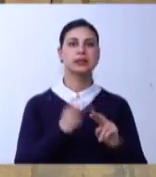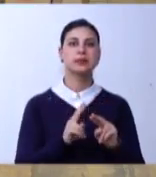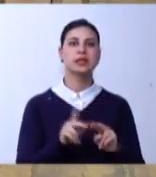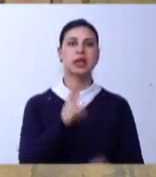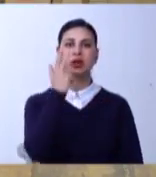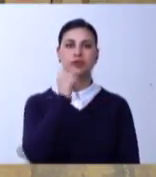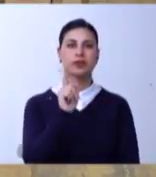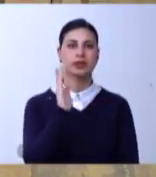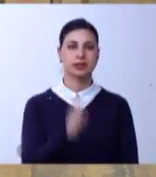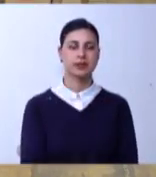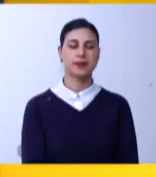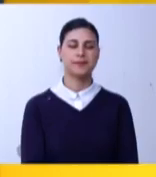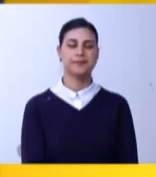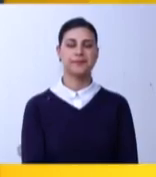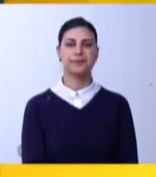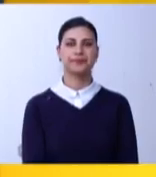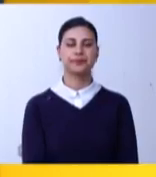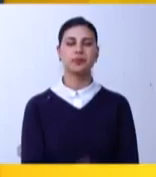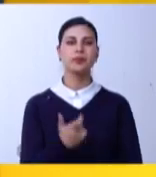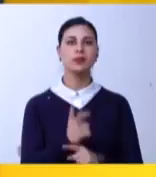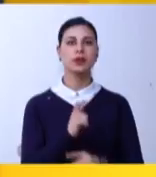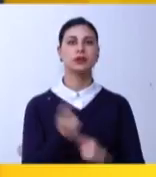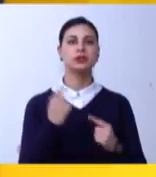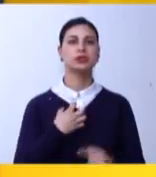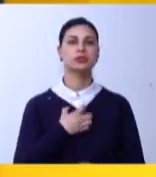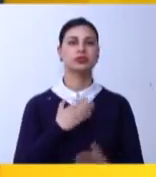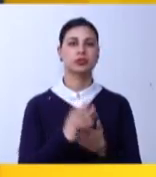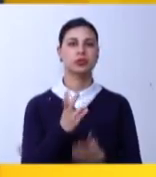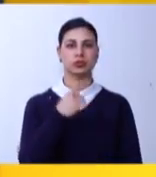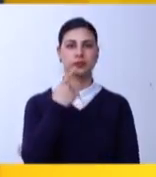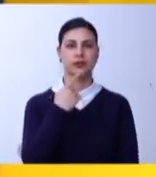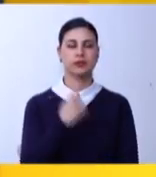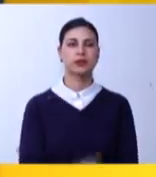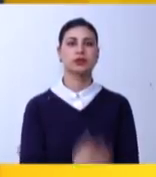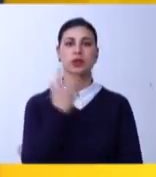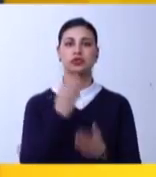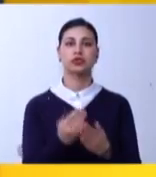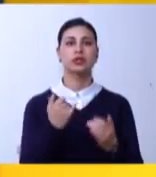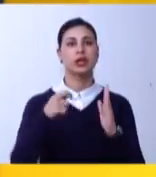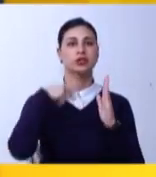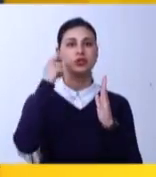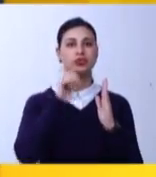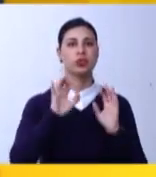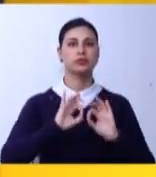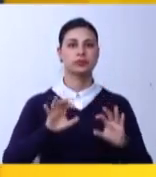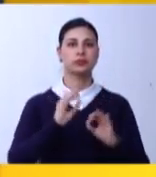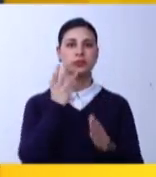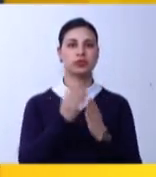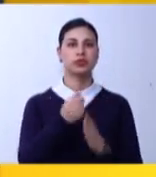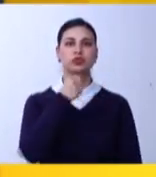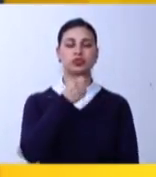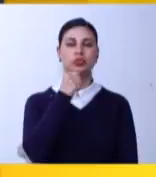რა ჩვევას უყალიბებთ. ამას ძალიან დიდი მნიშვნელობა აქვს, რომ გავუსვათ ხაზი. ჩვენ ახლა გვაქვს სიუჟეტი, რომელიც ჩვენმა ჟურნალისტმა